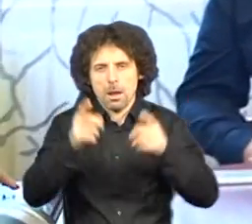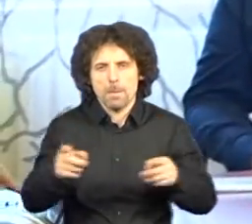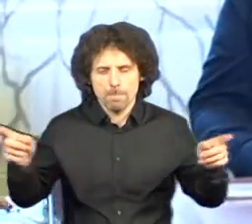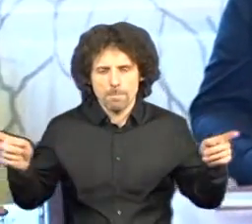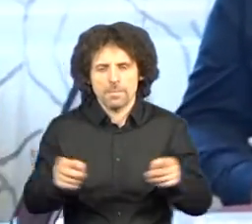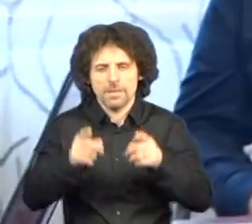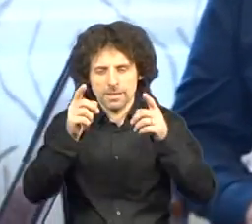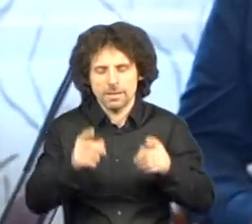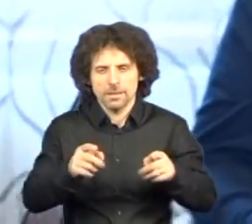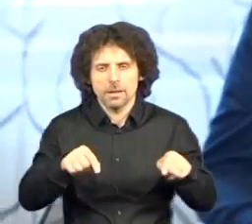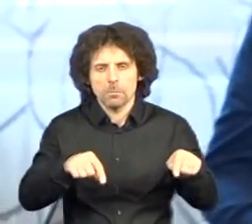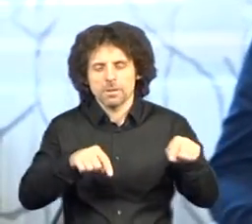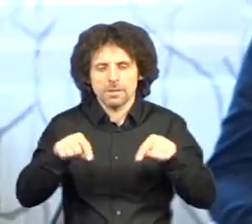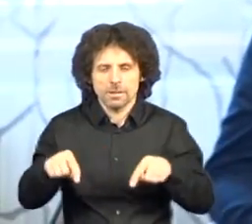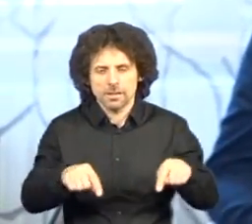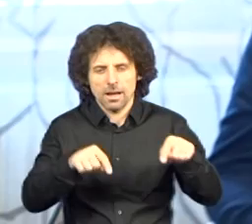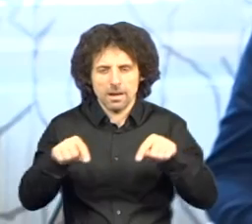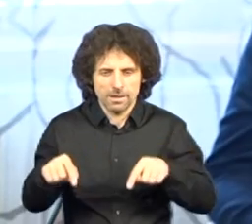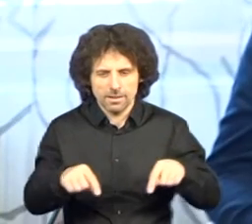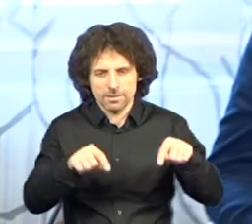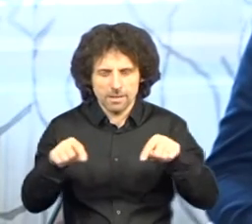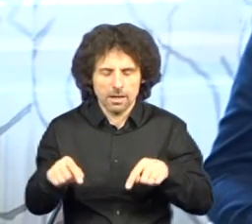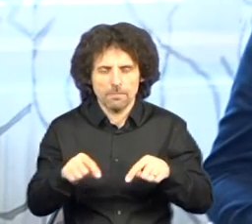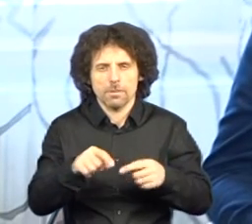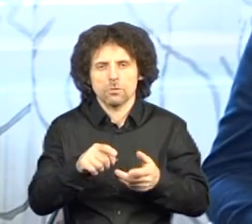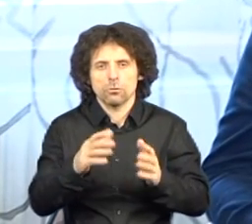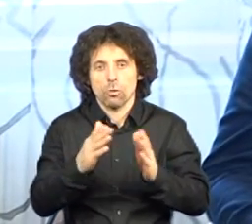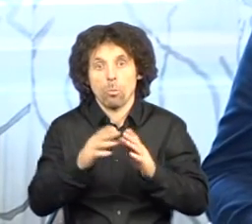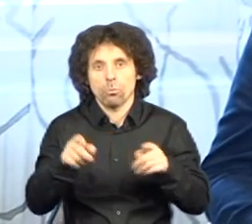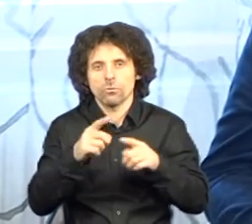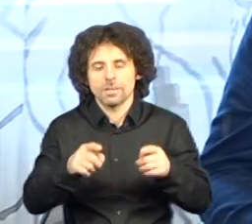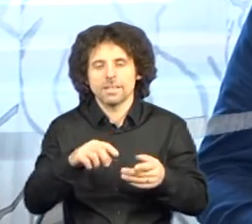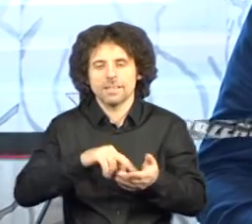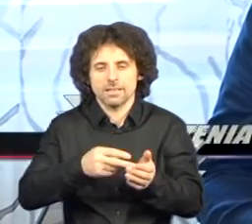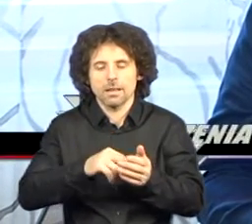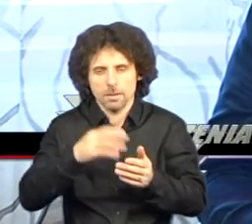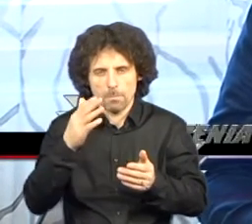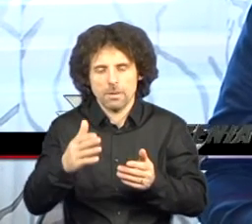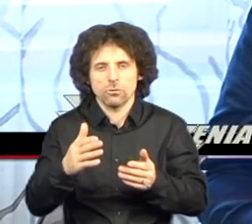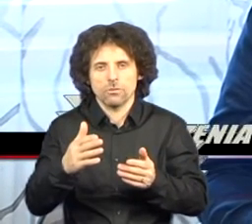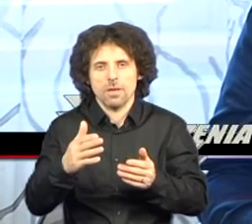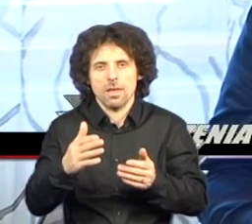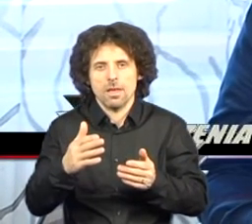Hymn będziemy nagrywać 9 lutego w Zabrzańskim Domu Józyki i Tańca. Tam też wszystkich Państwa serdecznie zapraszam.